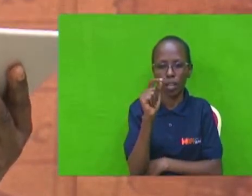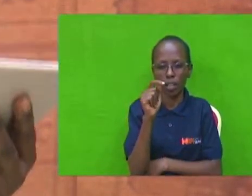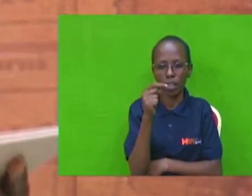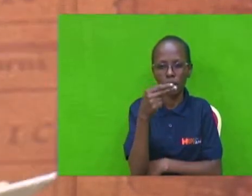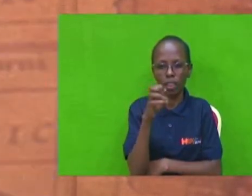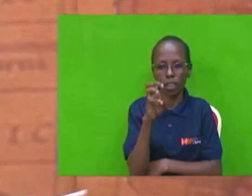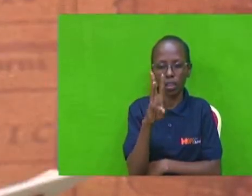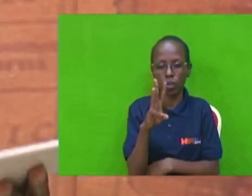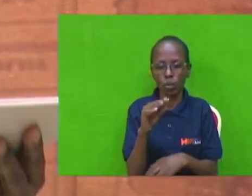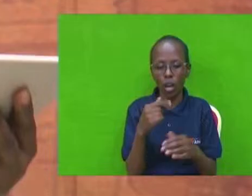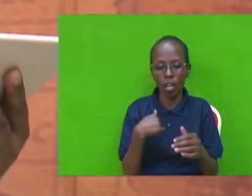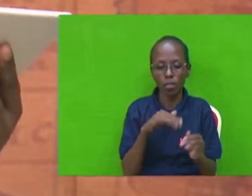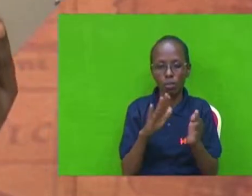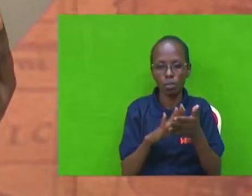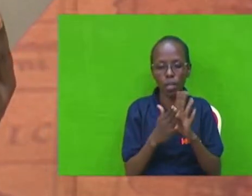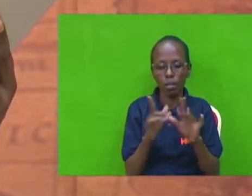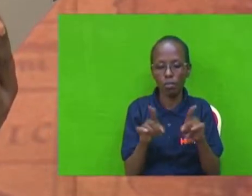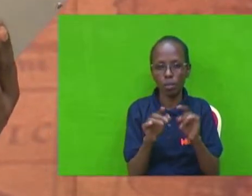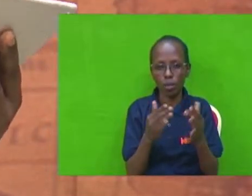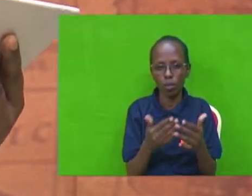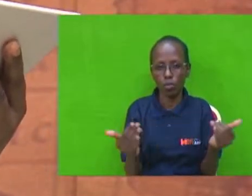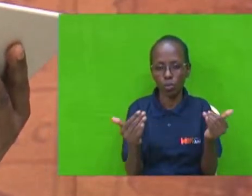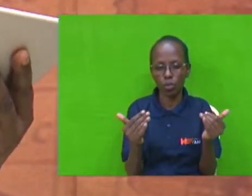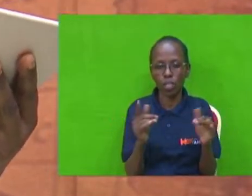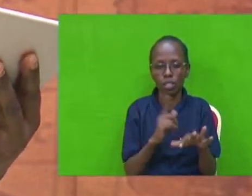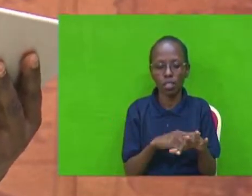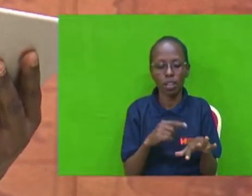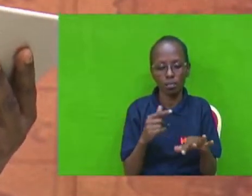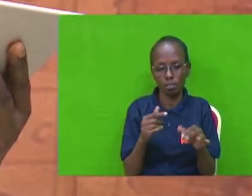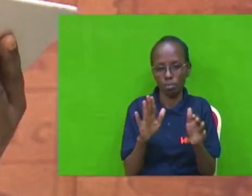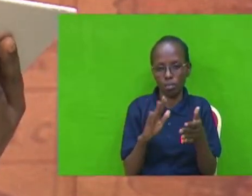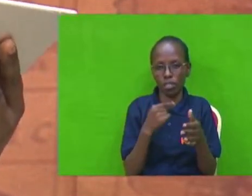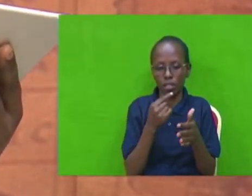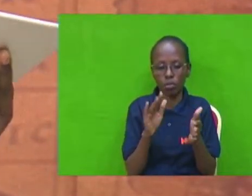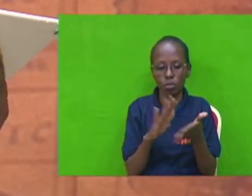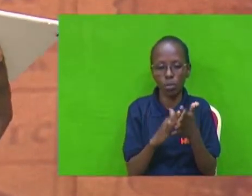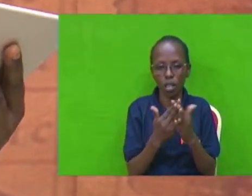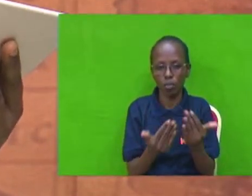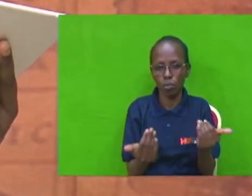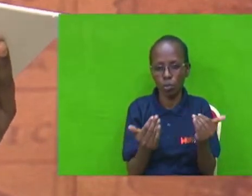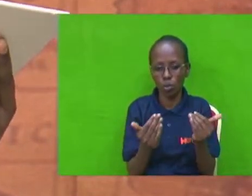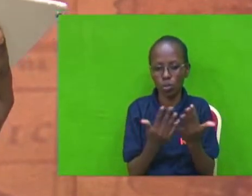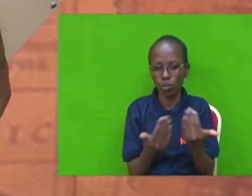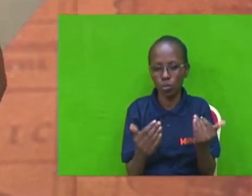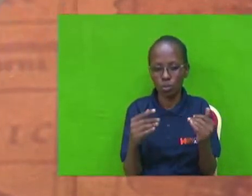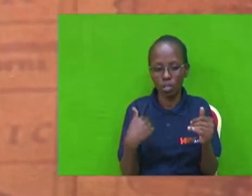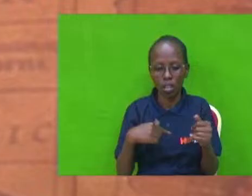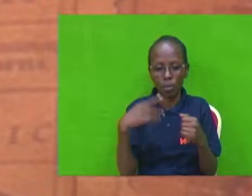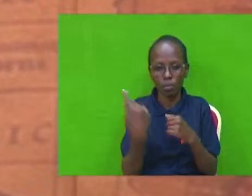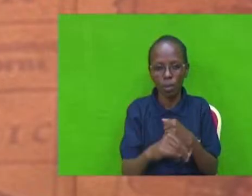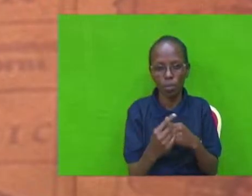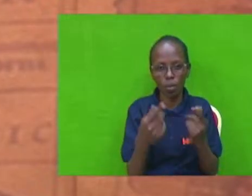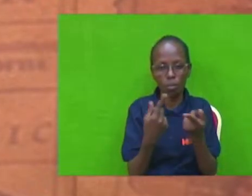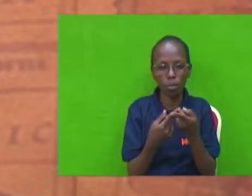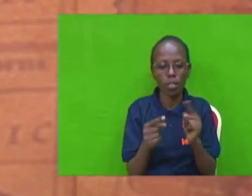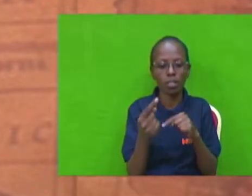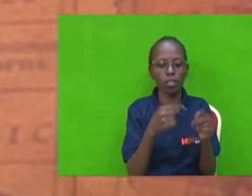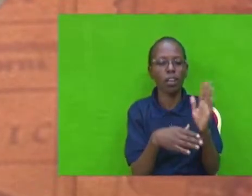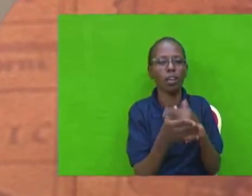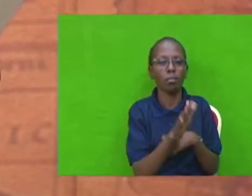kama hawa watoto wadogo. Aliposema kuwa kama hawa watoto wadogo, unajua hata watoto tunawatandika lakini bado si wanarudi